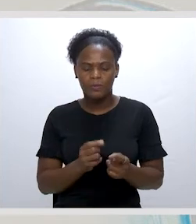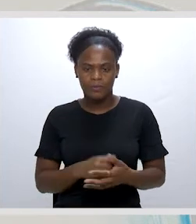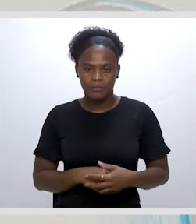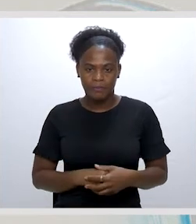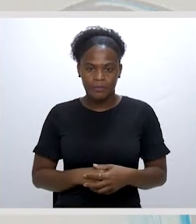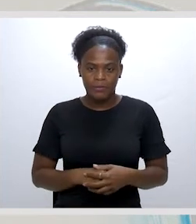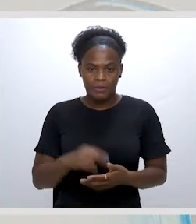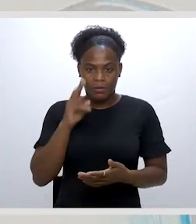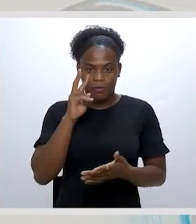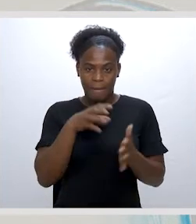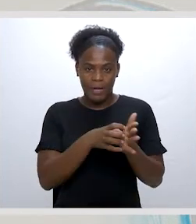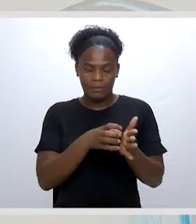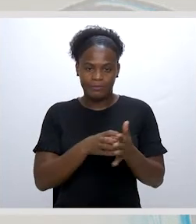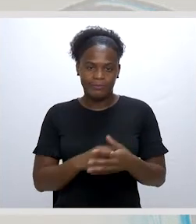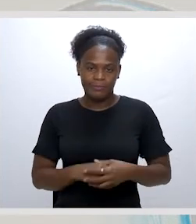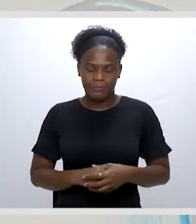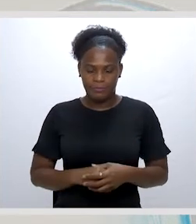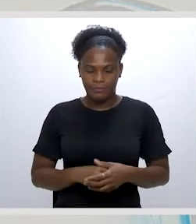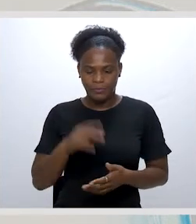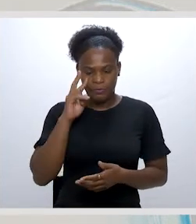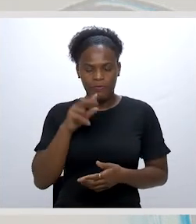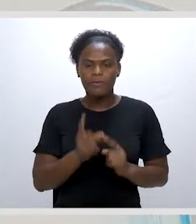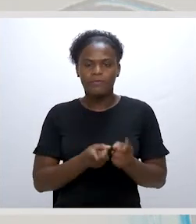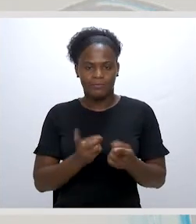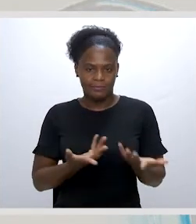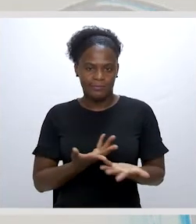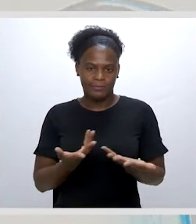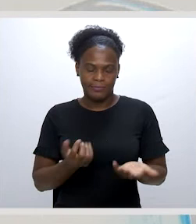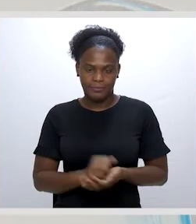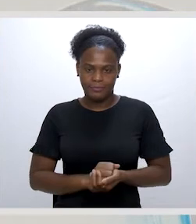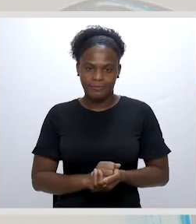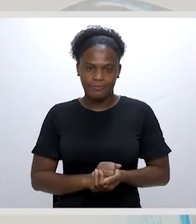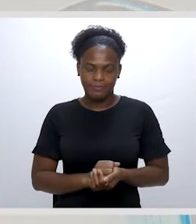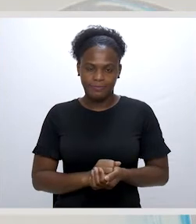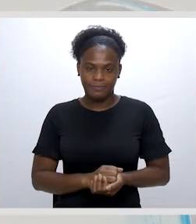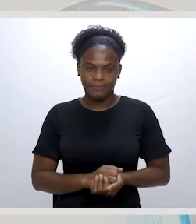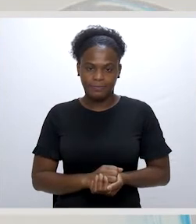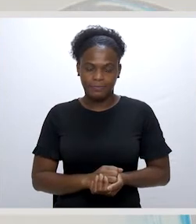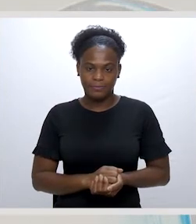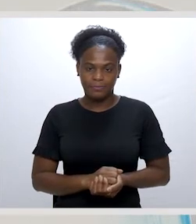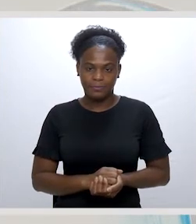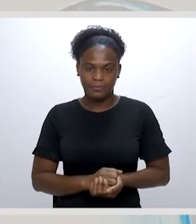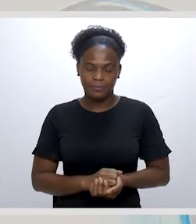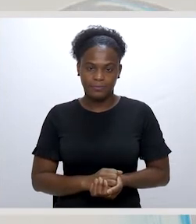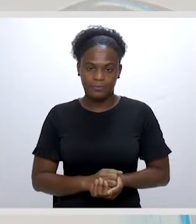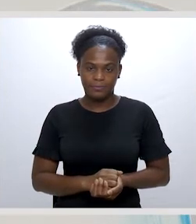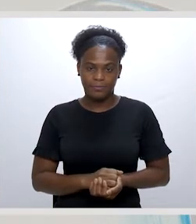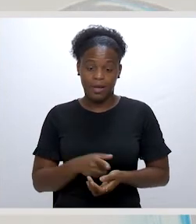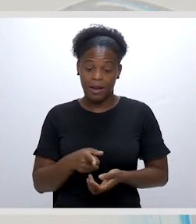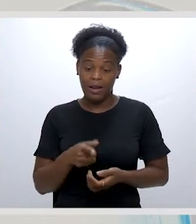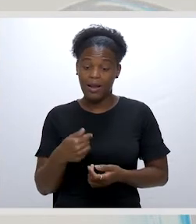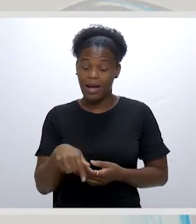Regarde les images. Qu'est-ce que tu vois? Très bien. On a un groupe